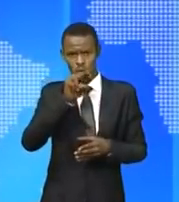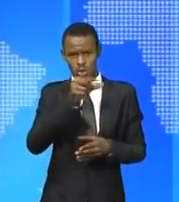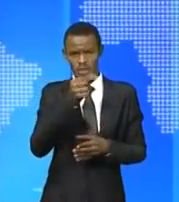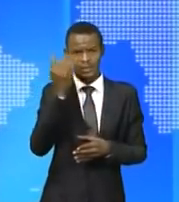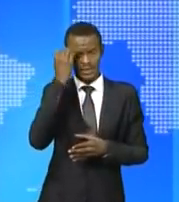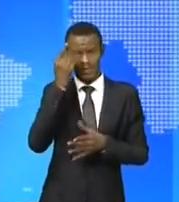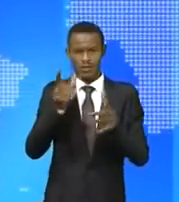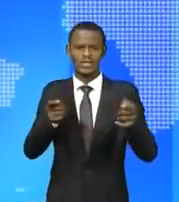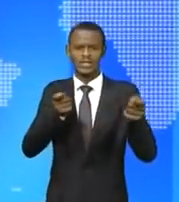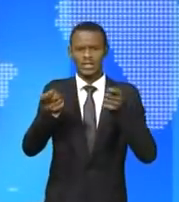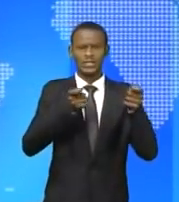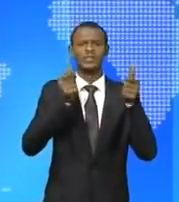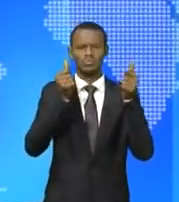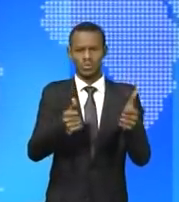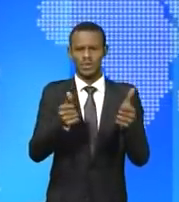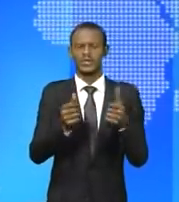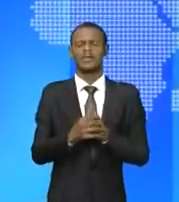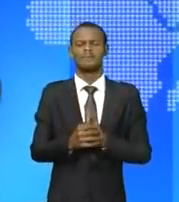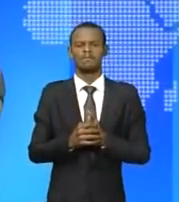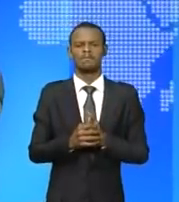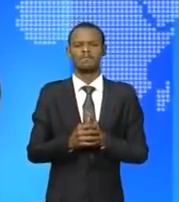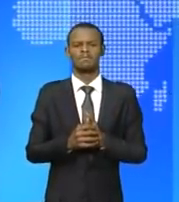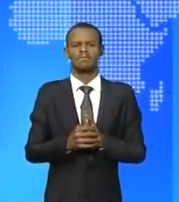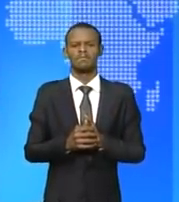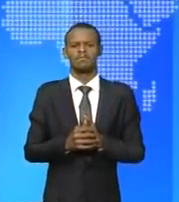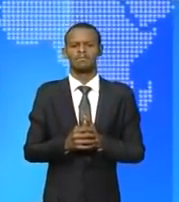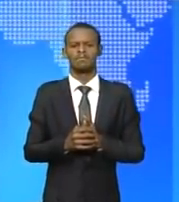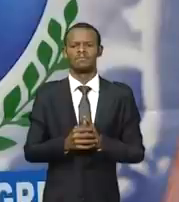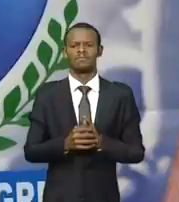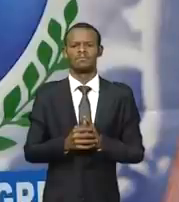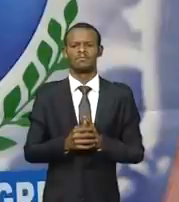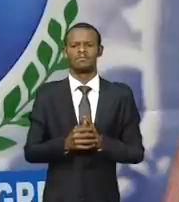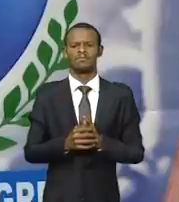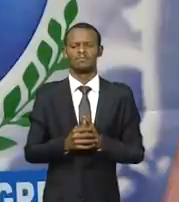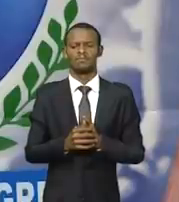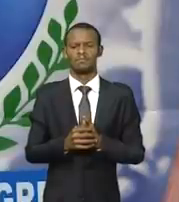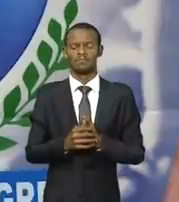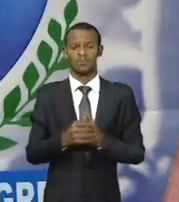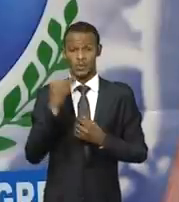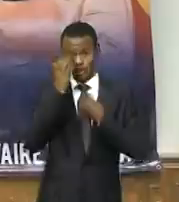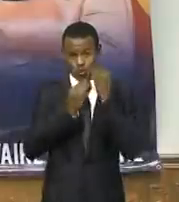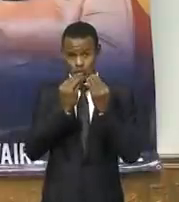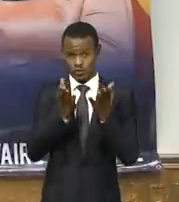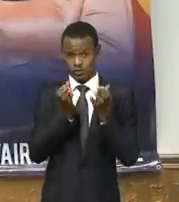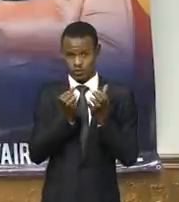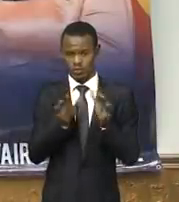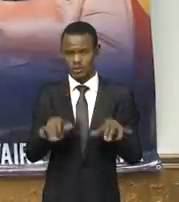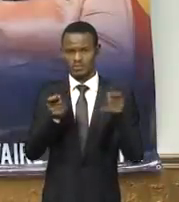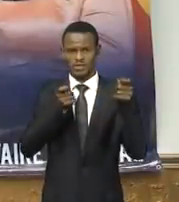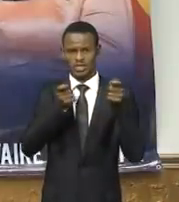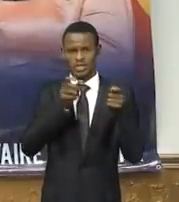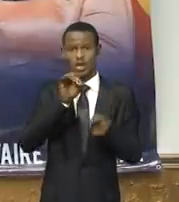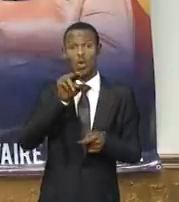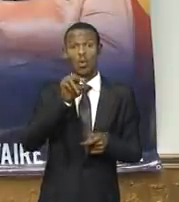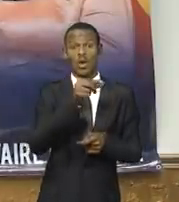à la fondation de la première dame, Riki Nzuziloé. Le souci de bien gérer l'association Action Denise Nyakeru